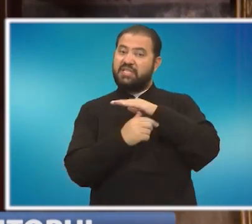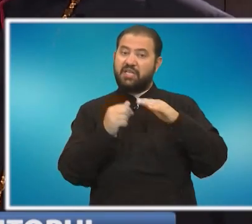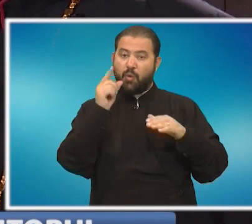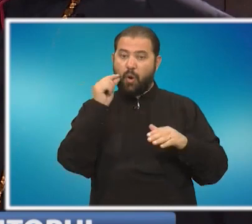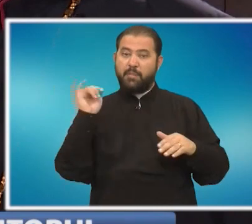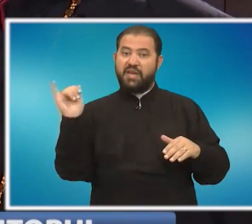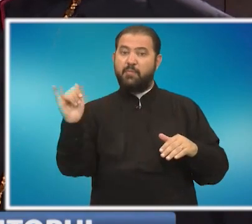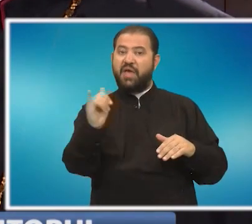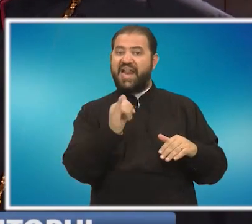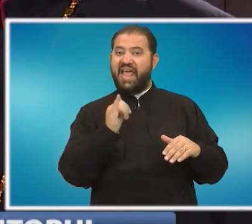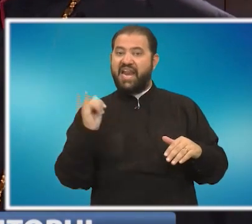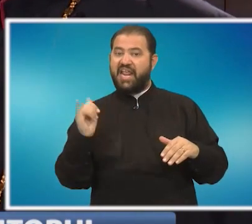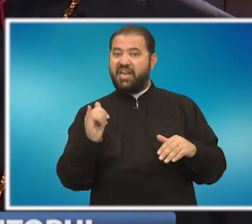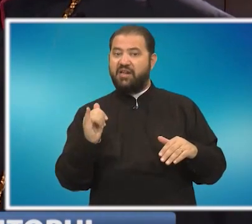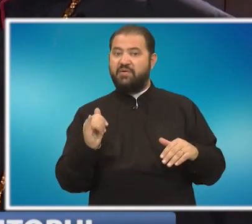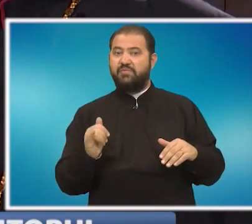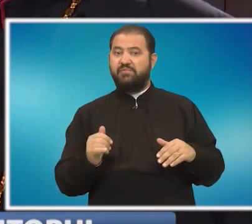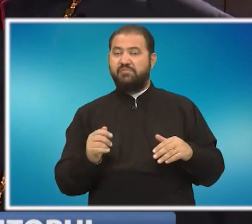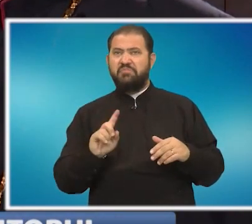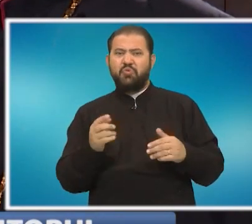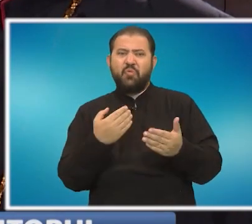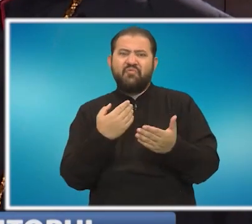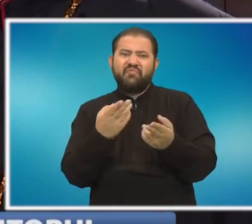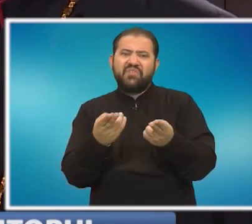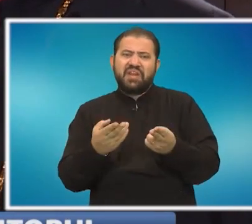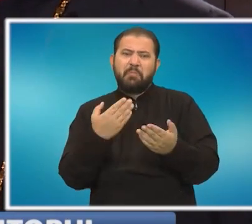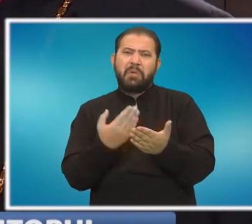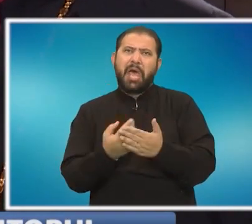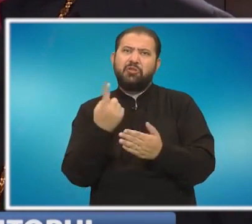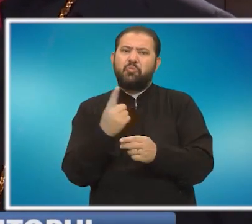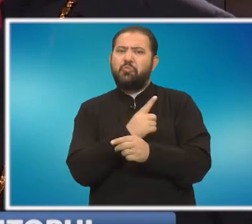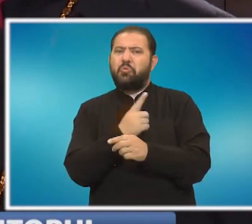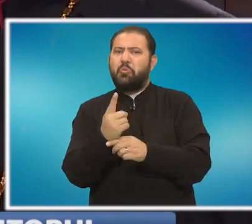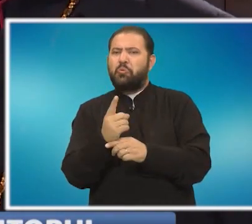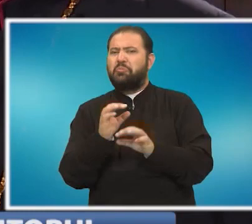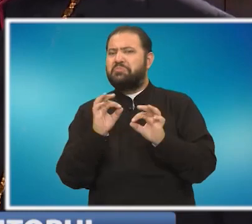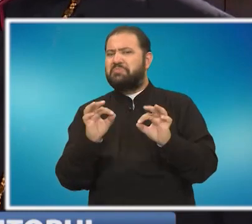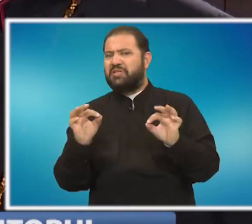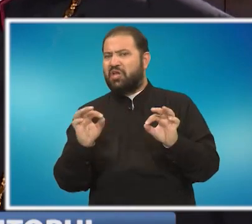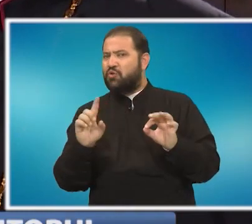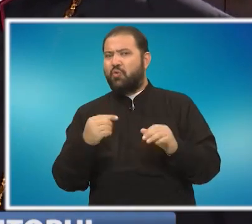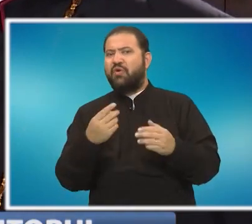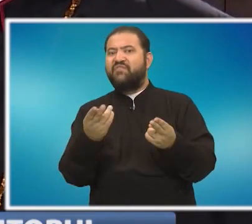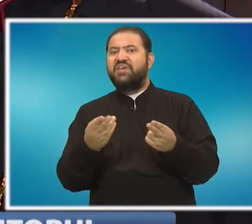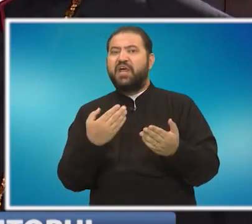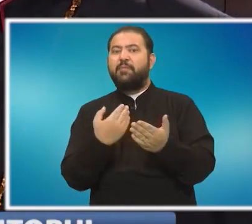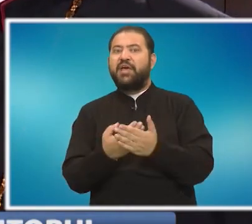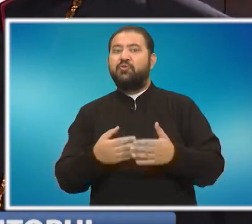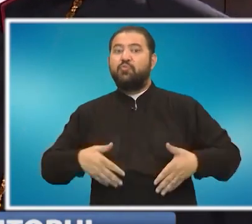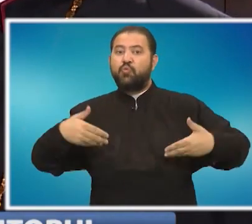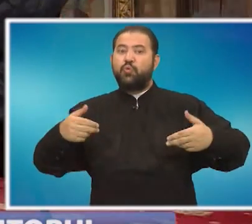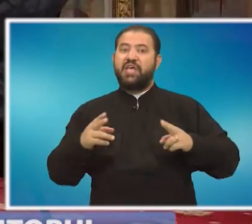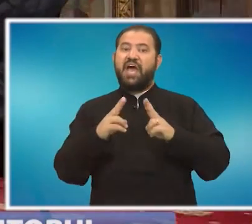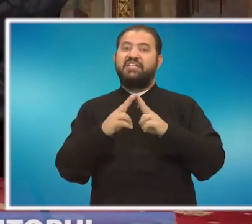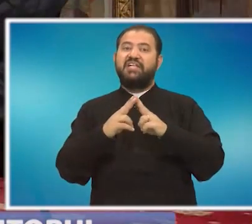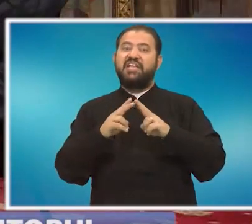pelerini nu vin pentru ceva anume, vin pur și simplu pentru bucuria